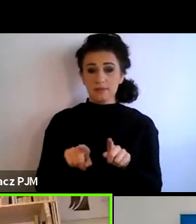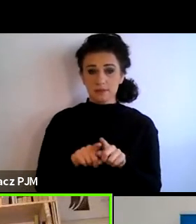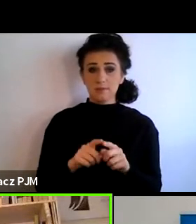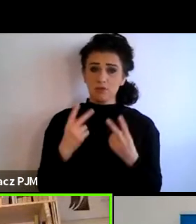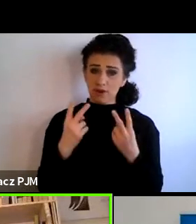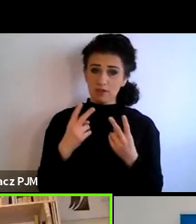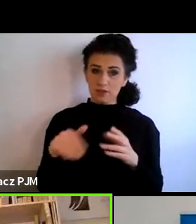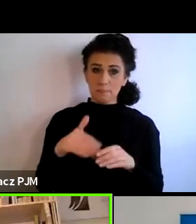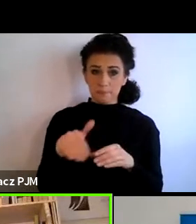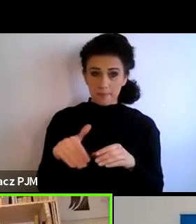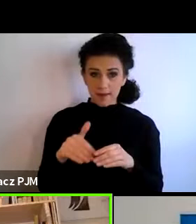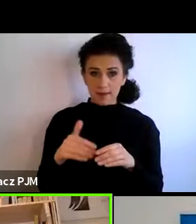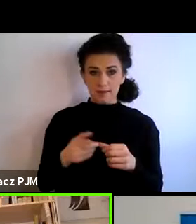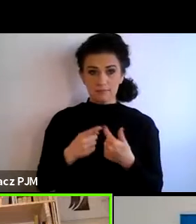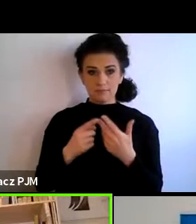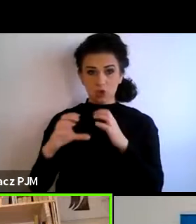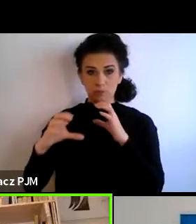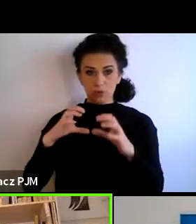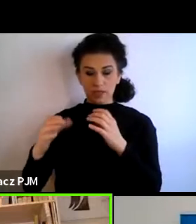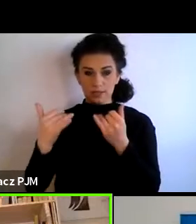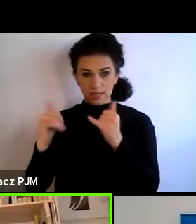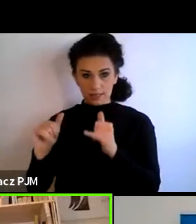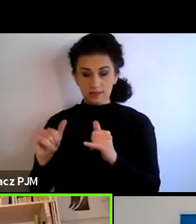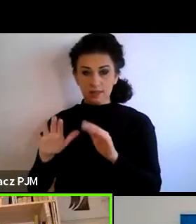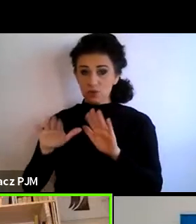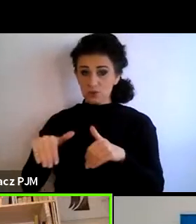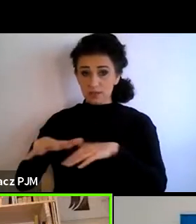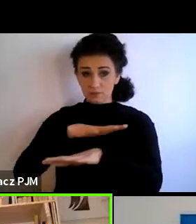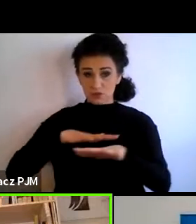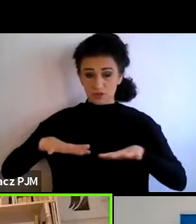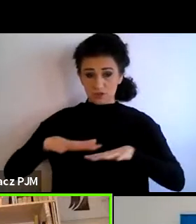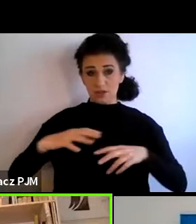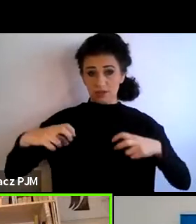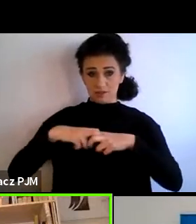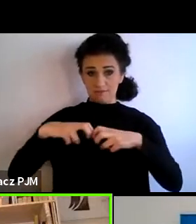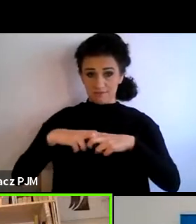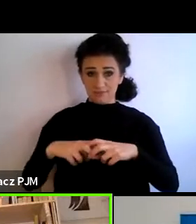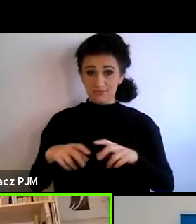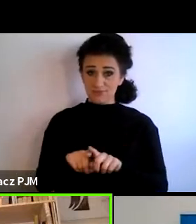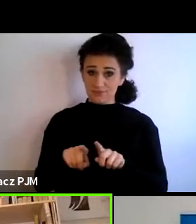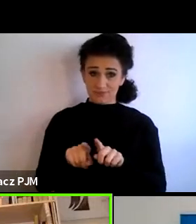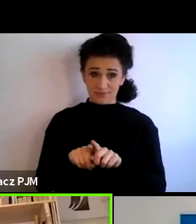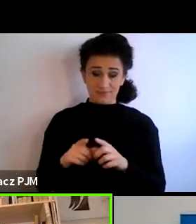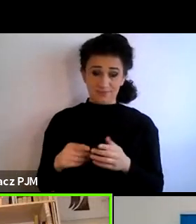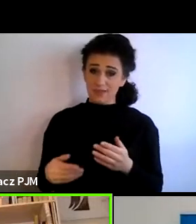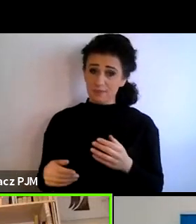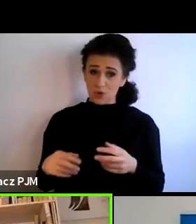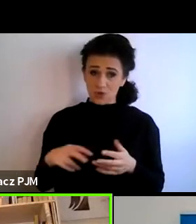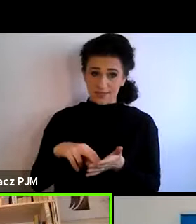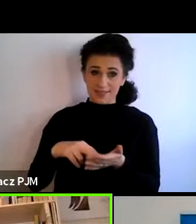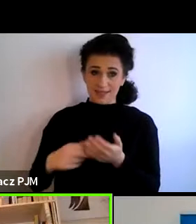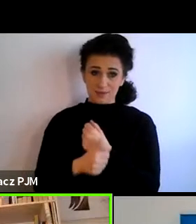czy każda tego typu komunikacja zostaje w tej przestrzeni wirtualnej, tak. I to jest też powód do stresu. Tak.